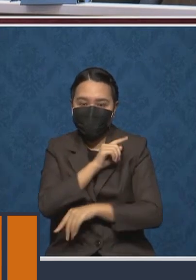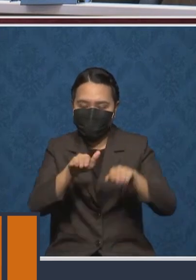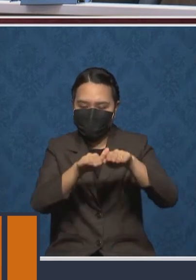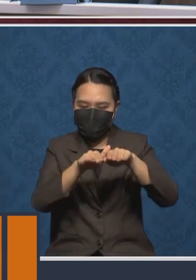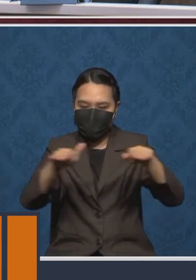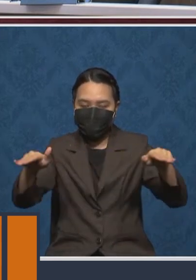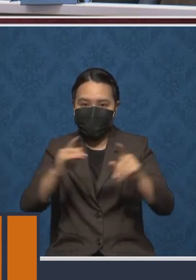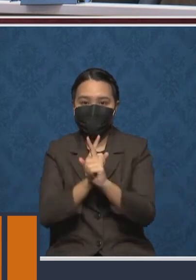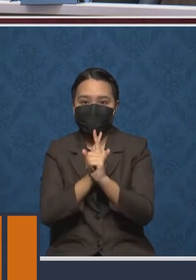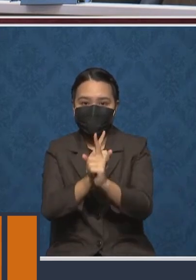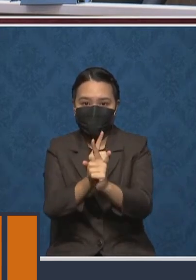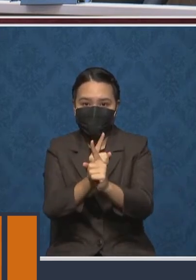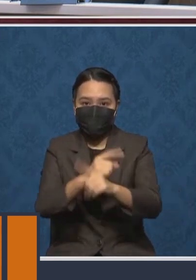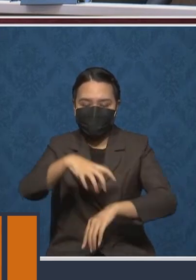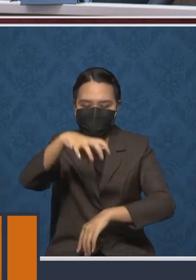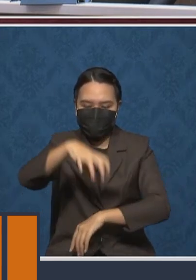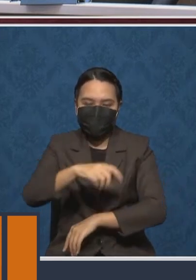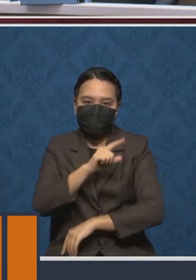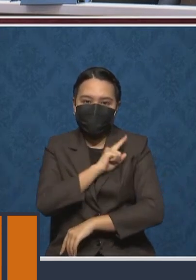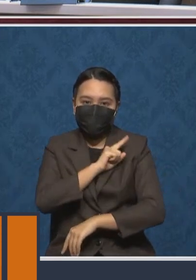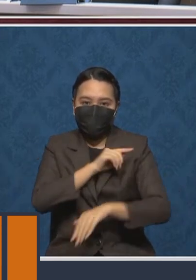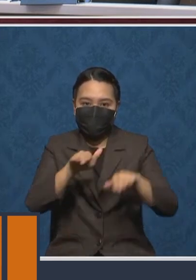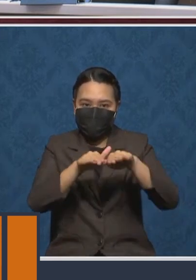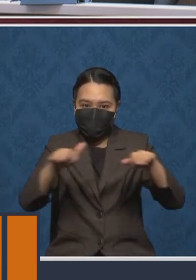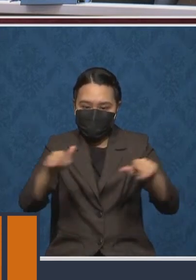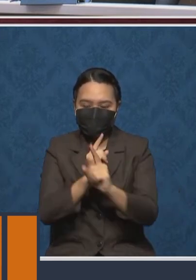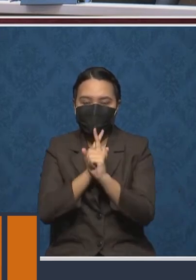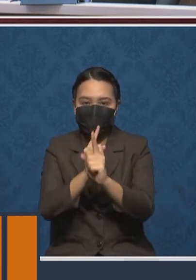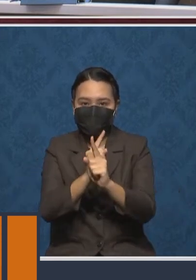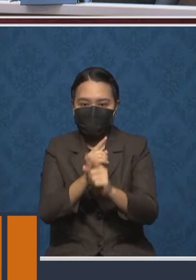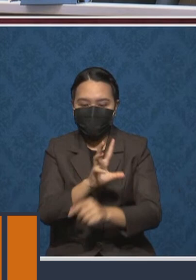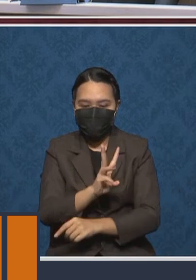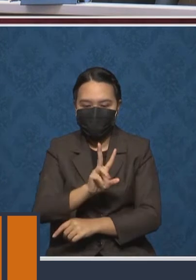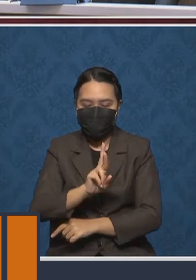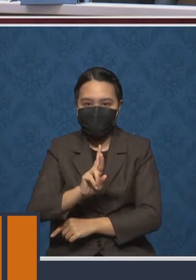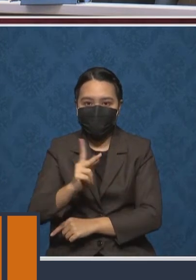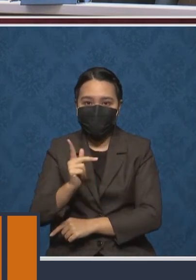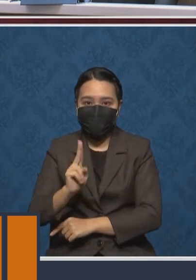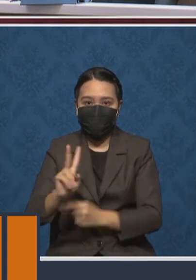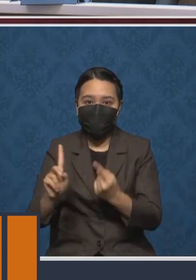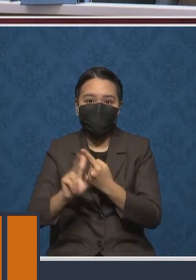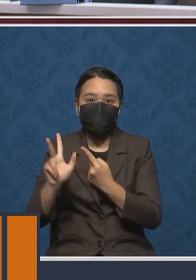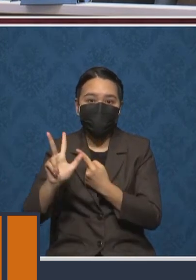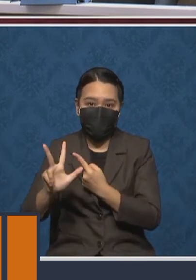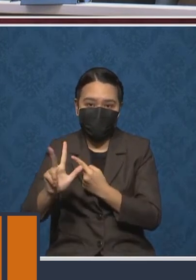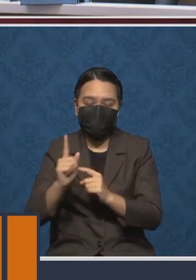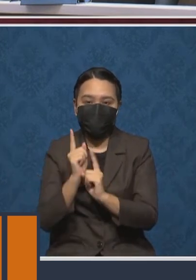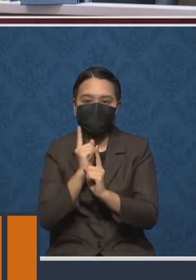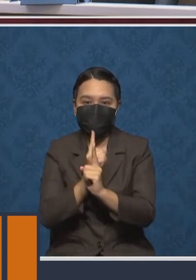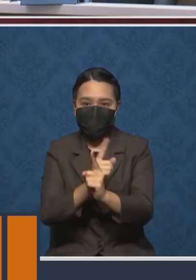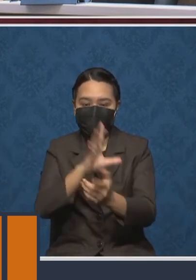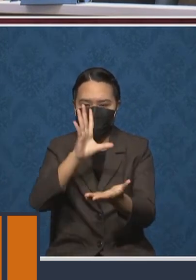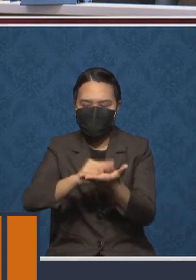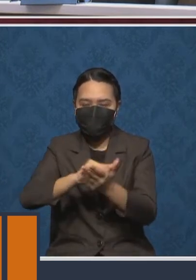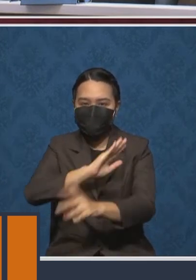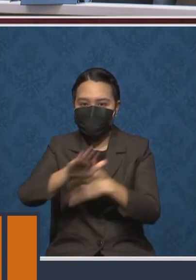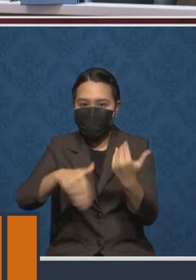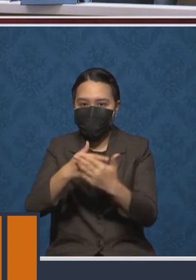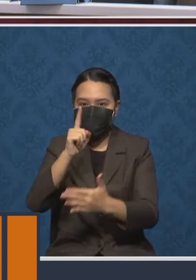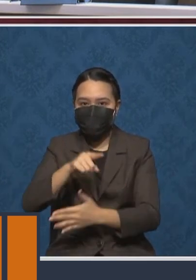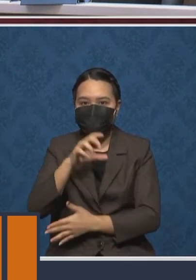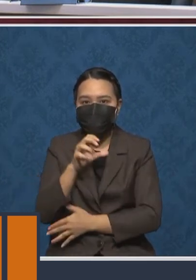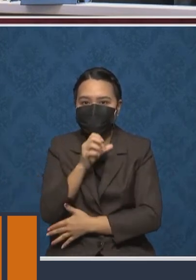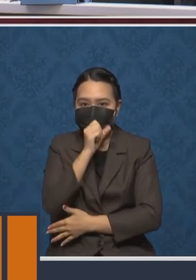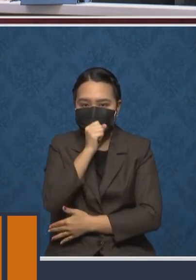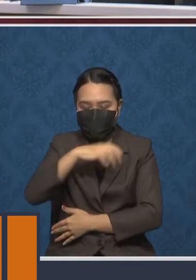ที่หน่วยที่จะกำหนดครับตามวรรค3ครับโดยให้ถือว่าข้อมูลทั้งหมดเนี่ยเป็นความลับห้ามไม่ให้หน่ว